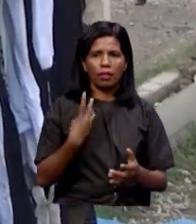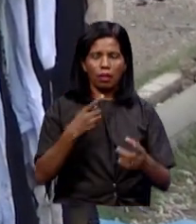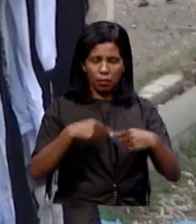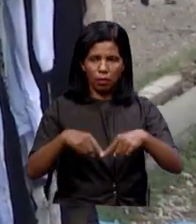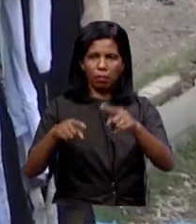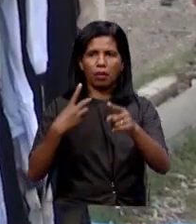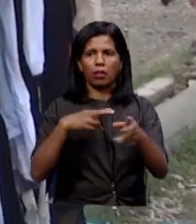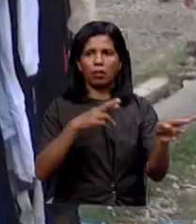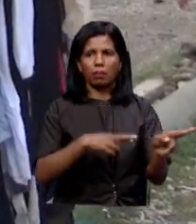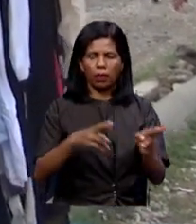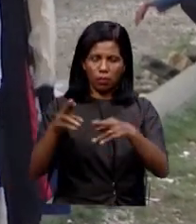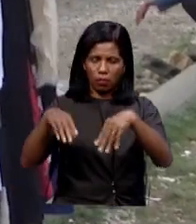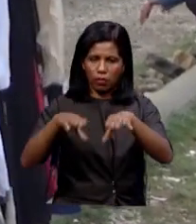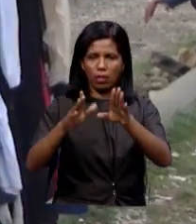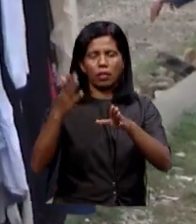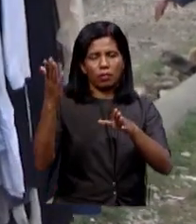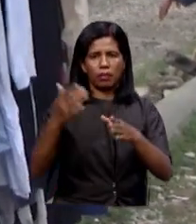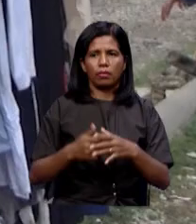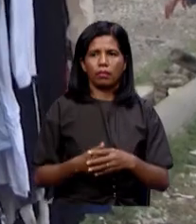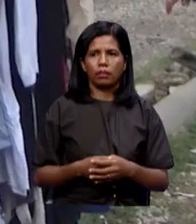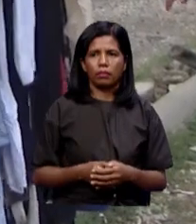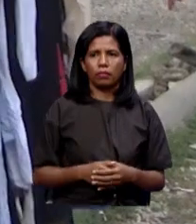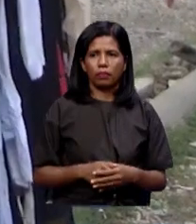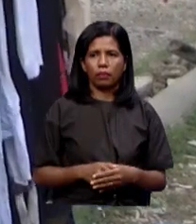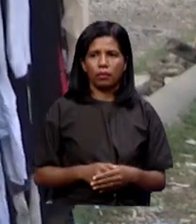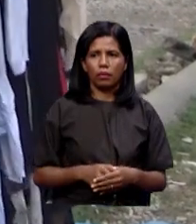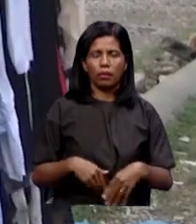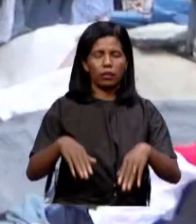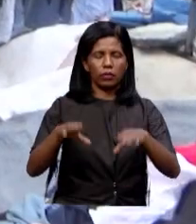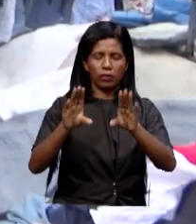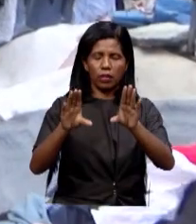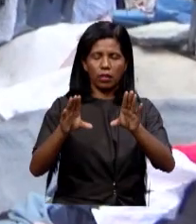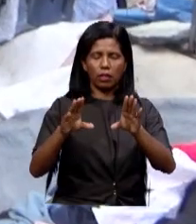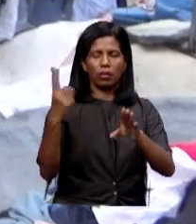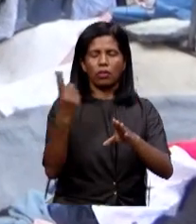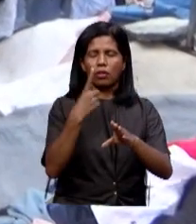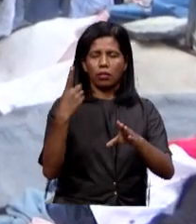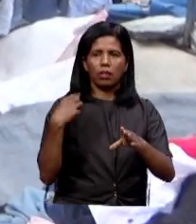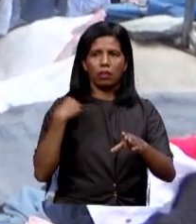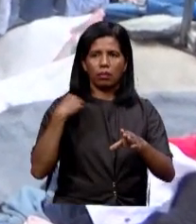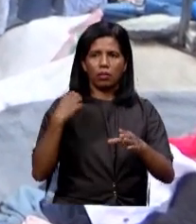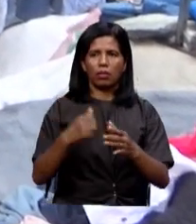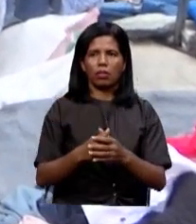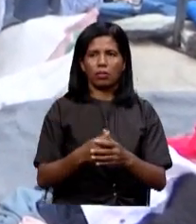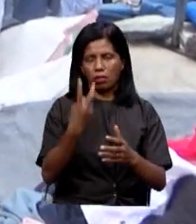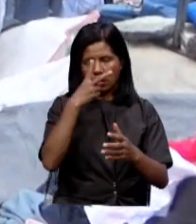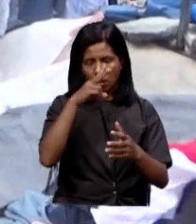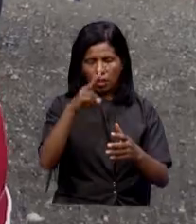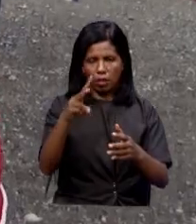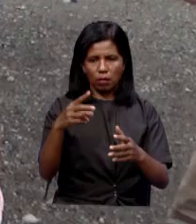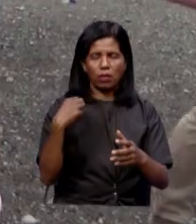ami prontu ba pan. Pan Eropa de. Kolin hare hare baropan ya